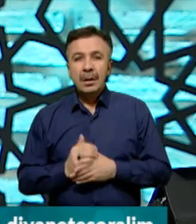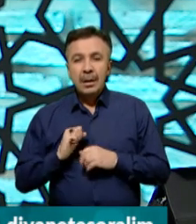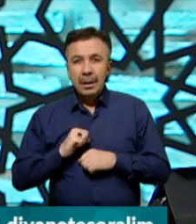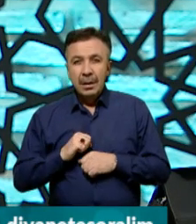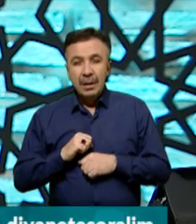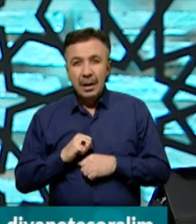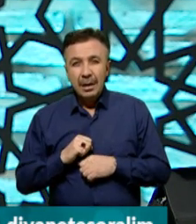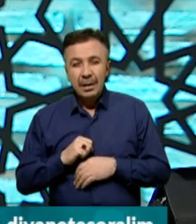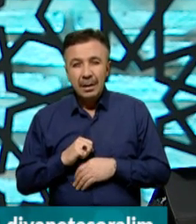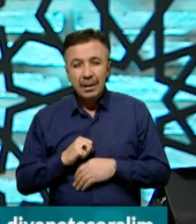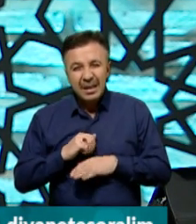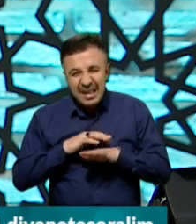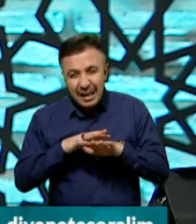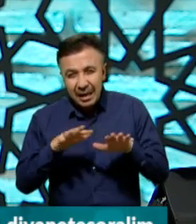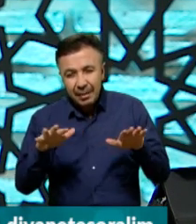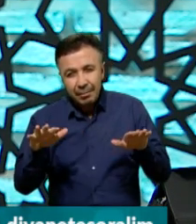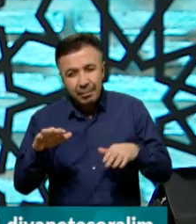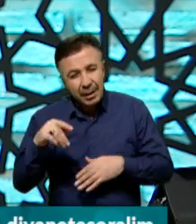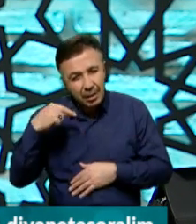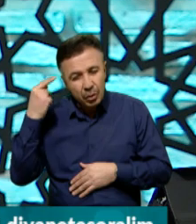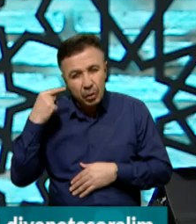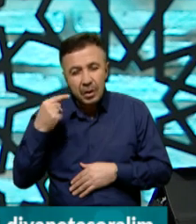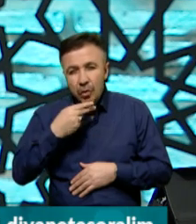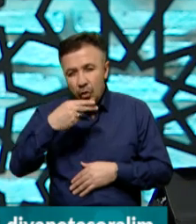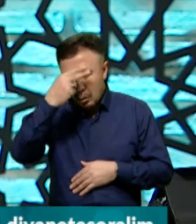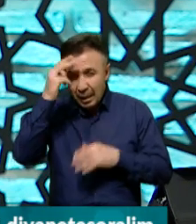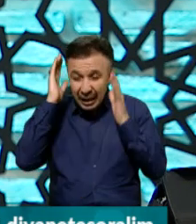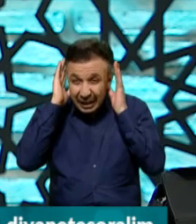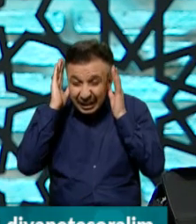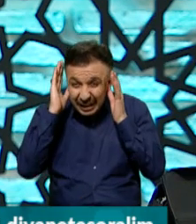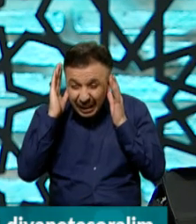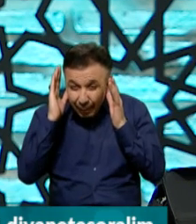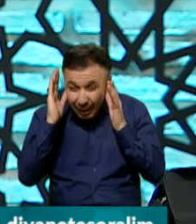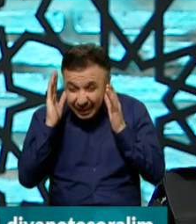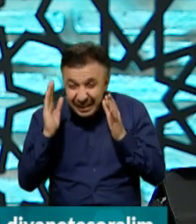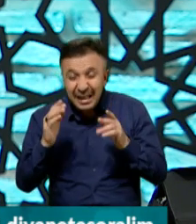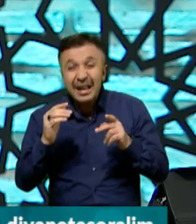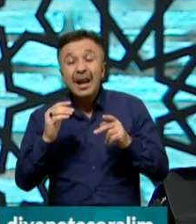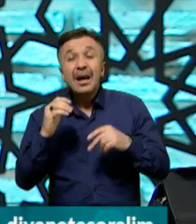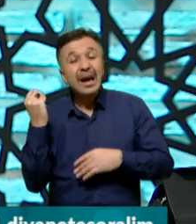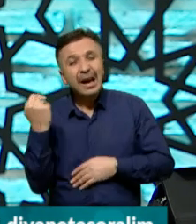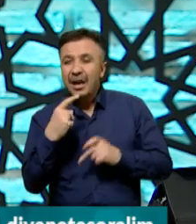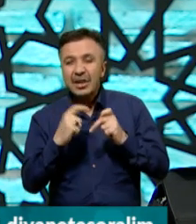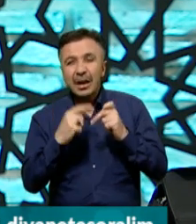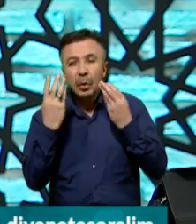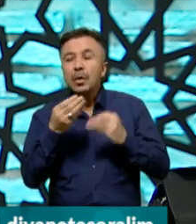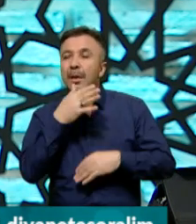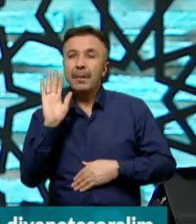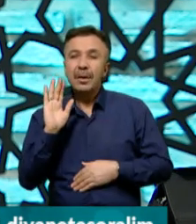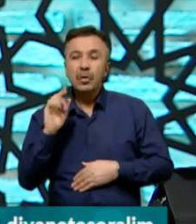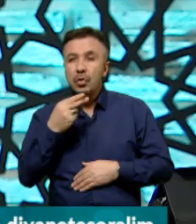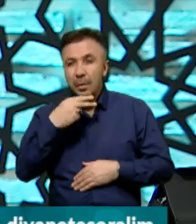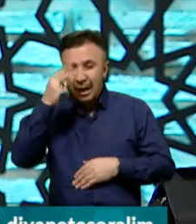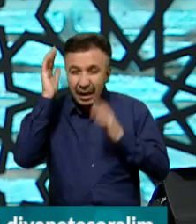kanaat, cuma namazının kaç rekat olduğunu bilmemek galiba. Cuma namazının farzını kıldıktan sonra